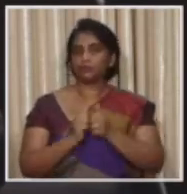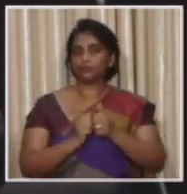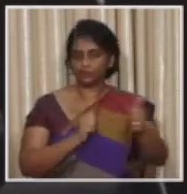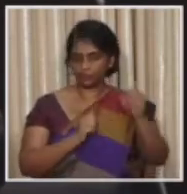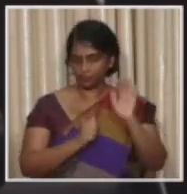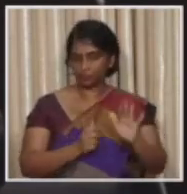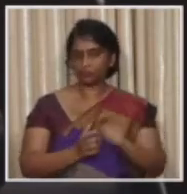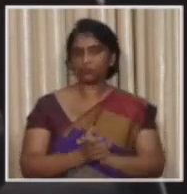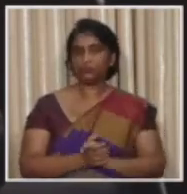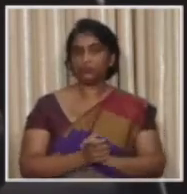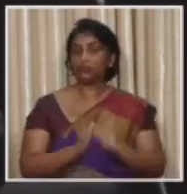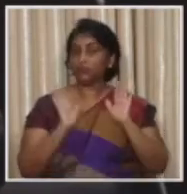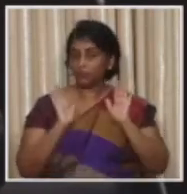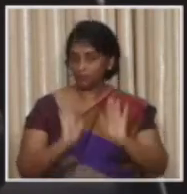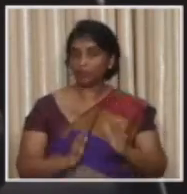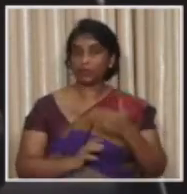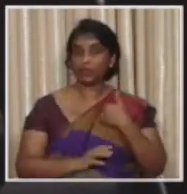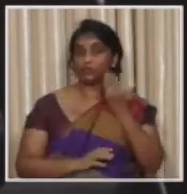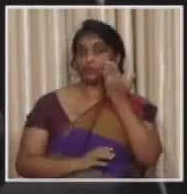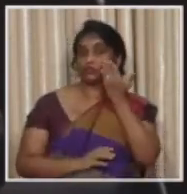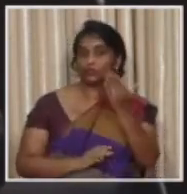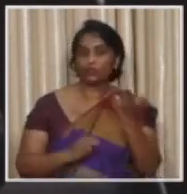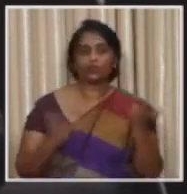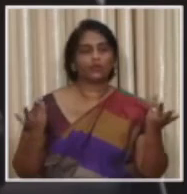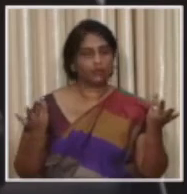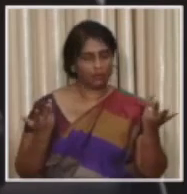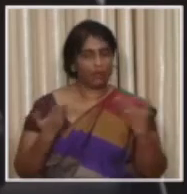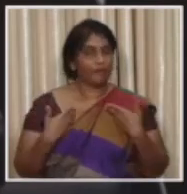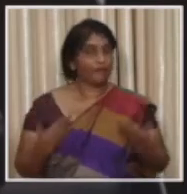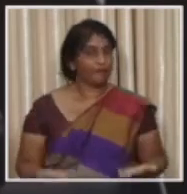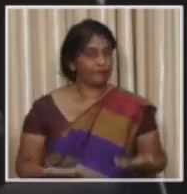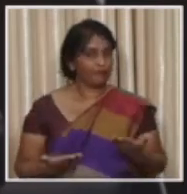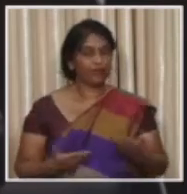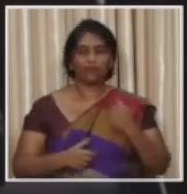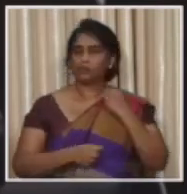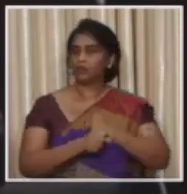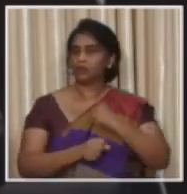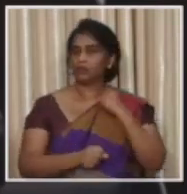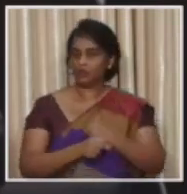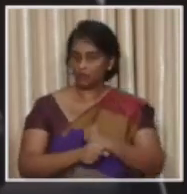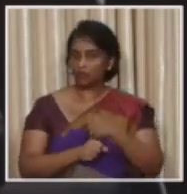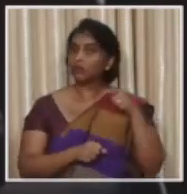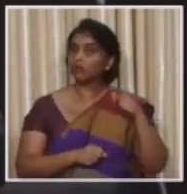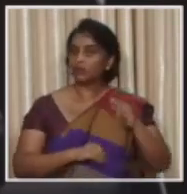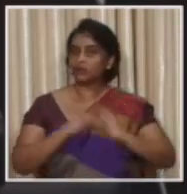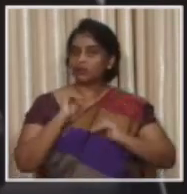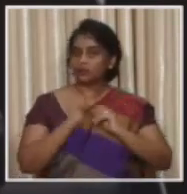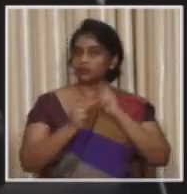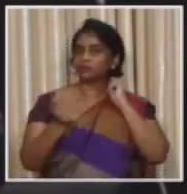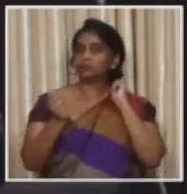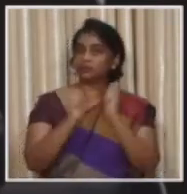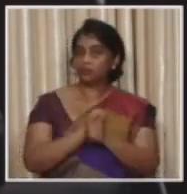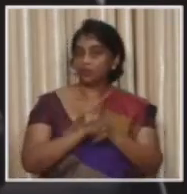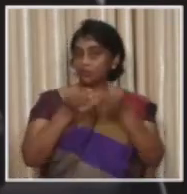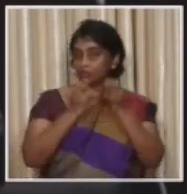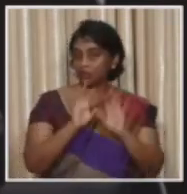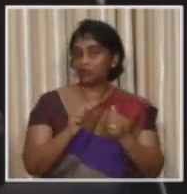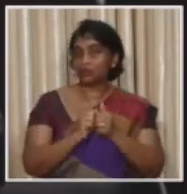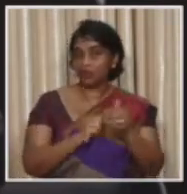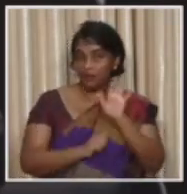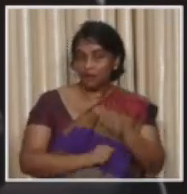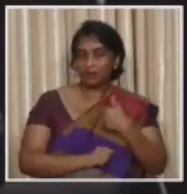වෙනවා. හැබැයි අපි දකින්නේ නැහැ වර්තමාන ආණ්ඩුව මේ සිස්ටම් චේන්ජ් එක නිවැරදිව සිද්ධ